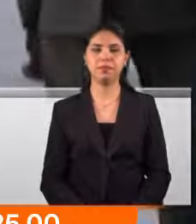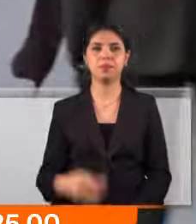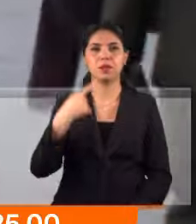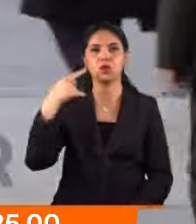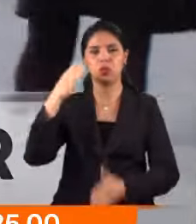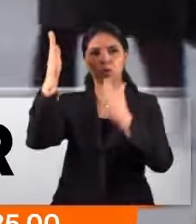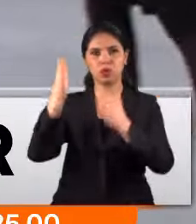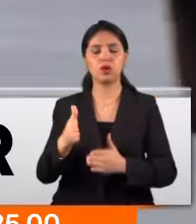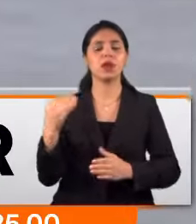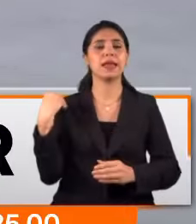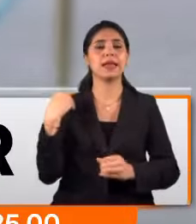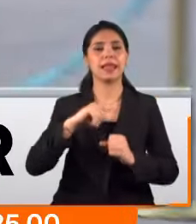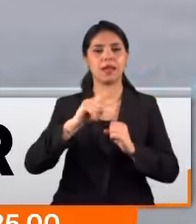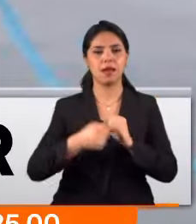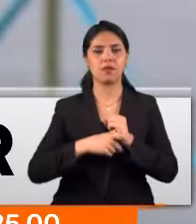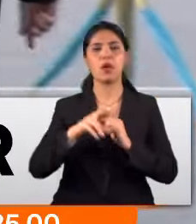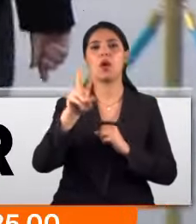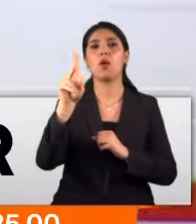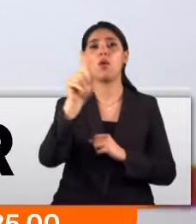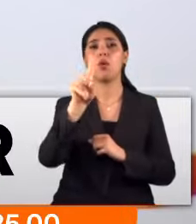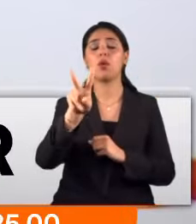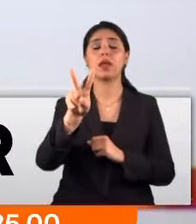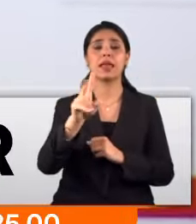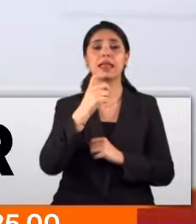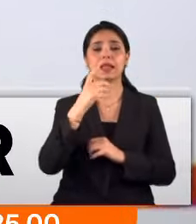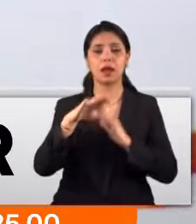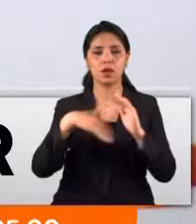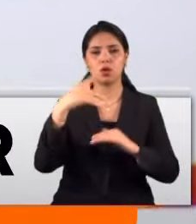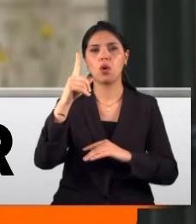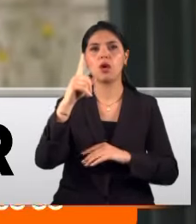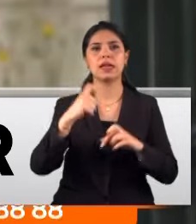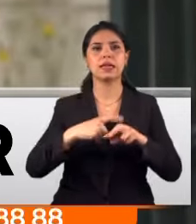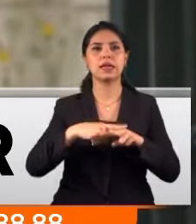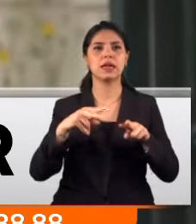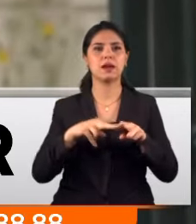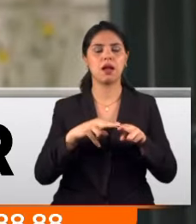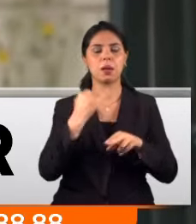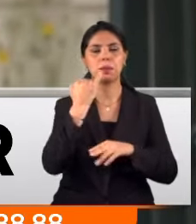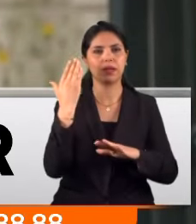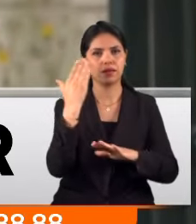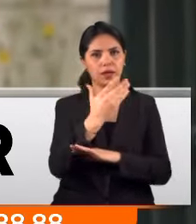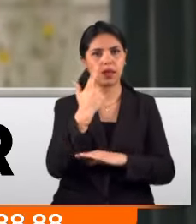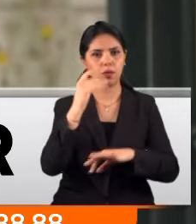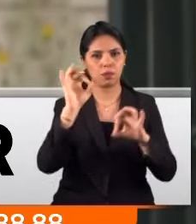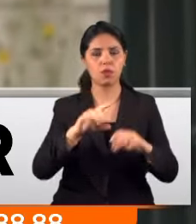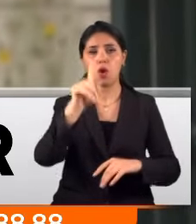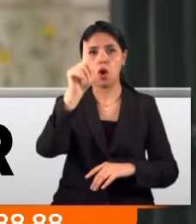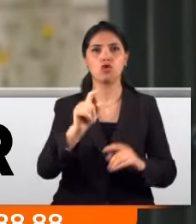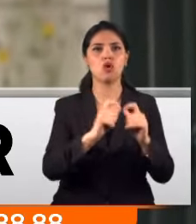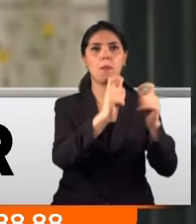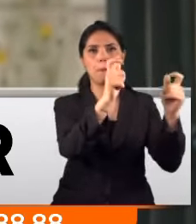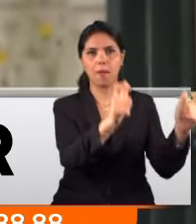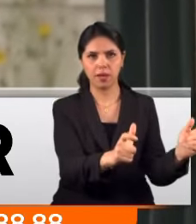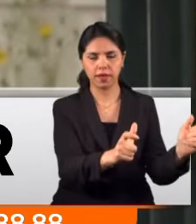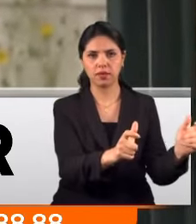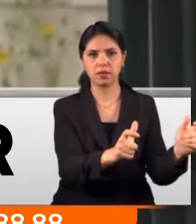Erdoğan yeni haftaya da 12 yıl aranın ardından Irak'ı ziyaret ederek başlayacak. Önce Bağdat,